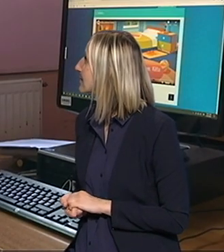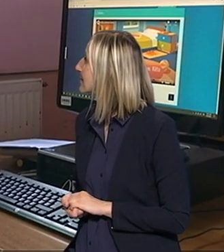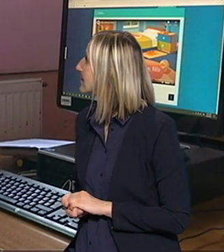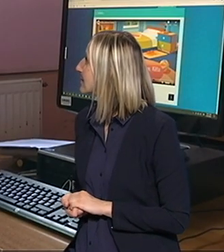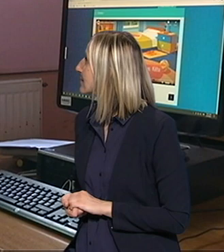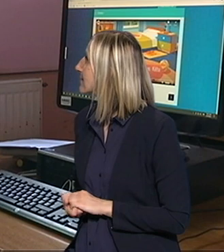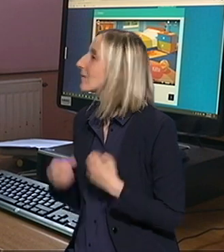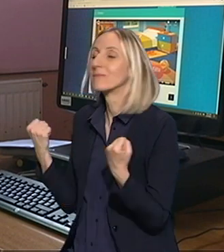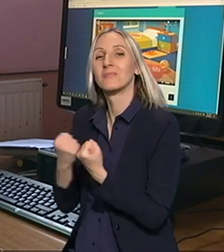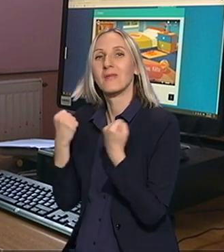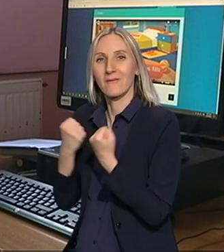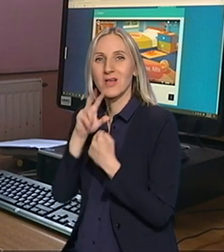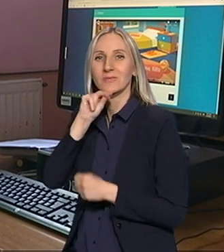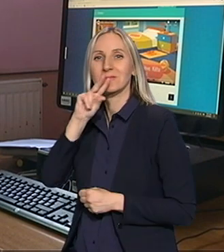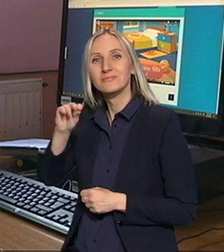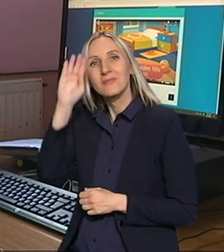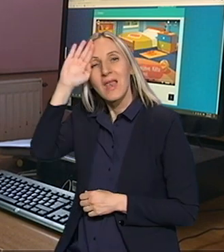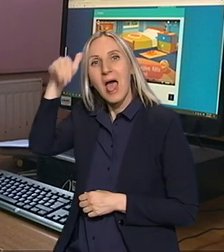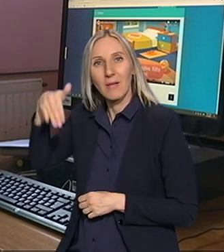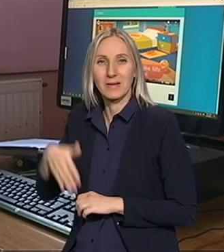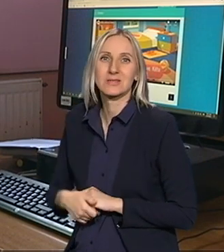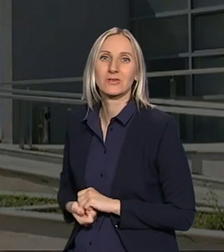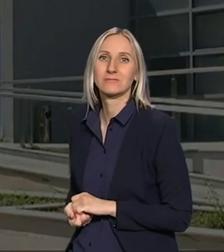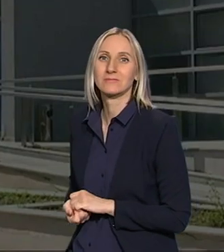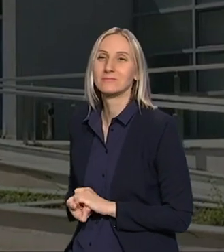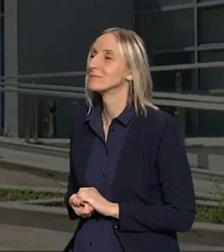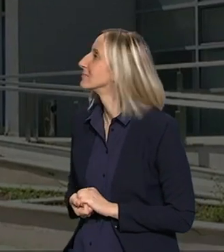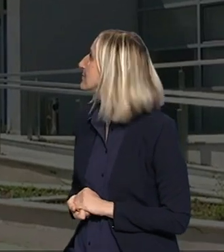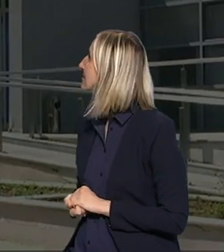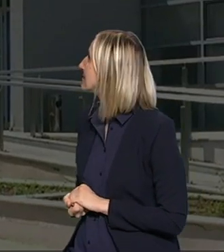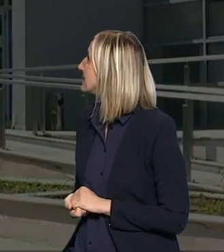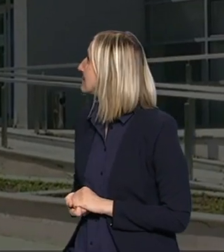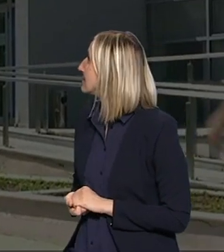fëmije. Këtu flejm dhe mësojm.